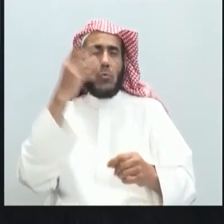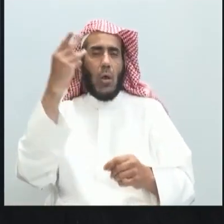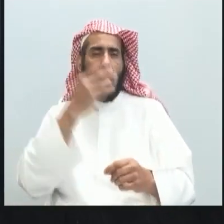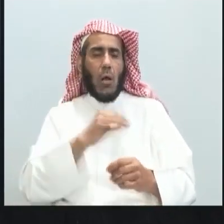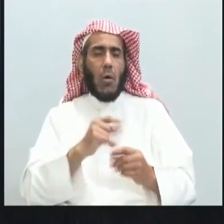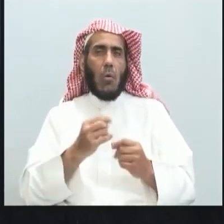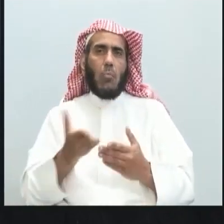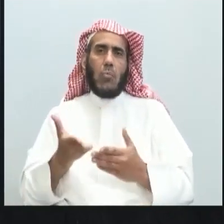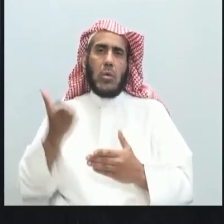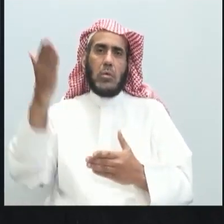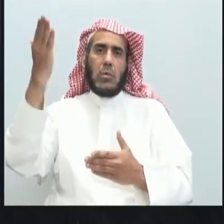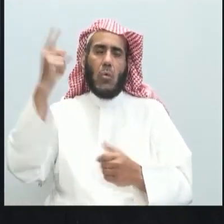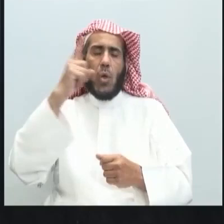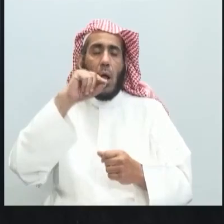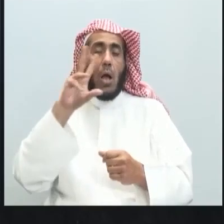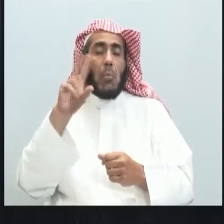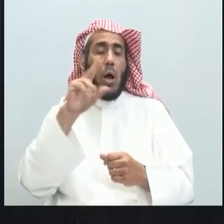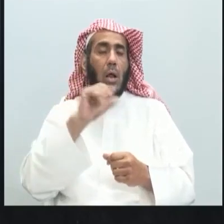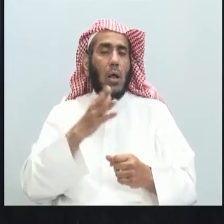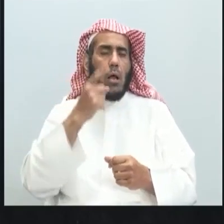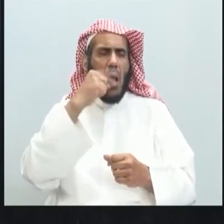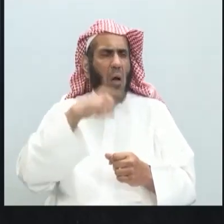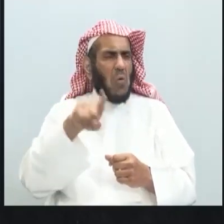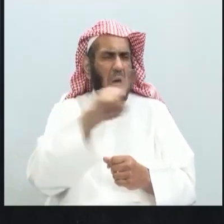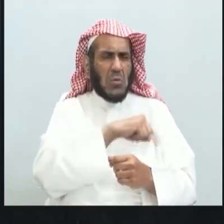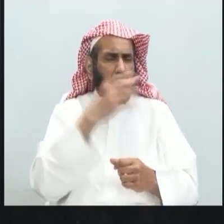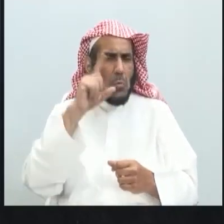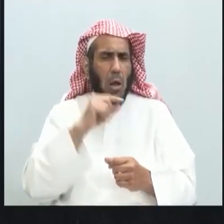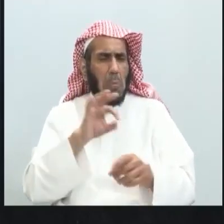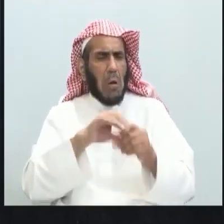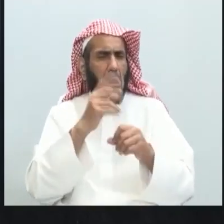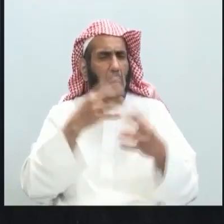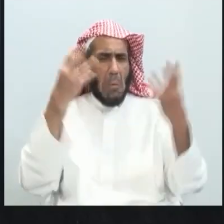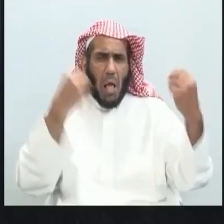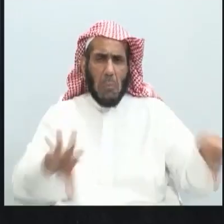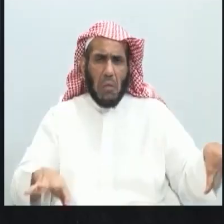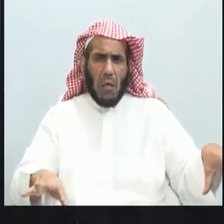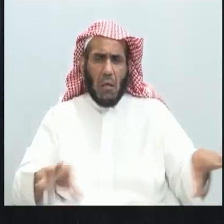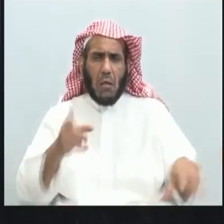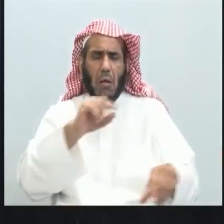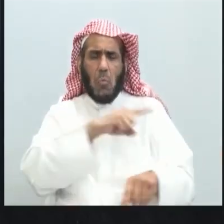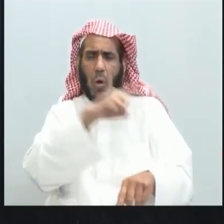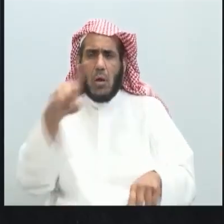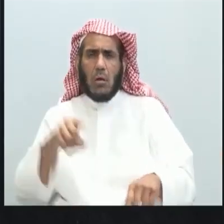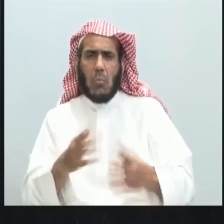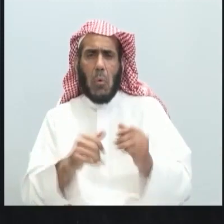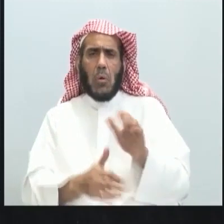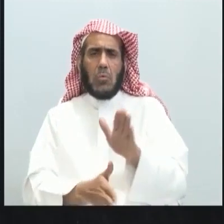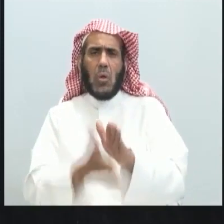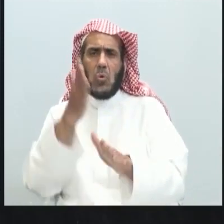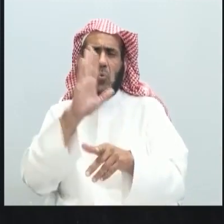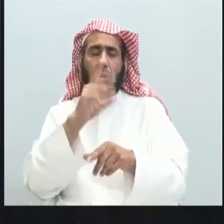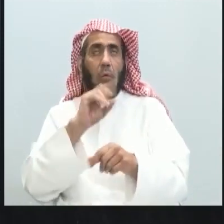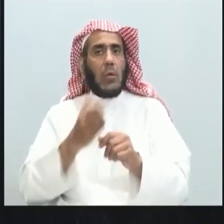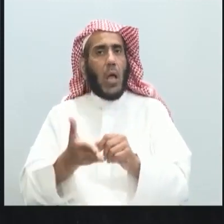منزه عن ذلك كما قال جل وعلا افحسبتم انما خلقناكم عبثا وانكم الينا لا ترجعون